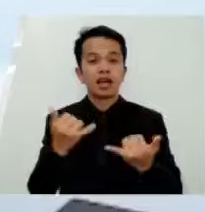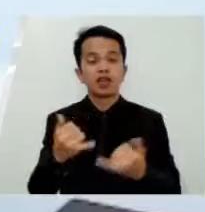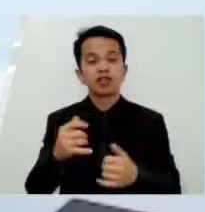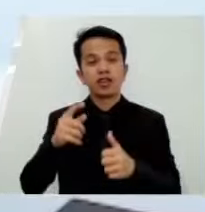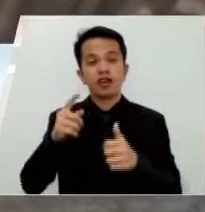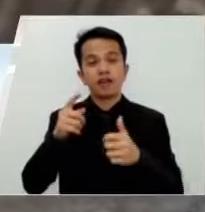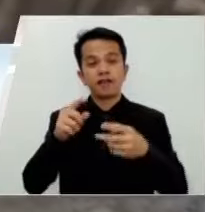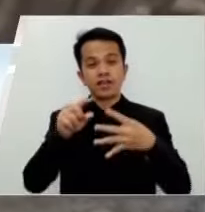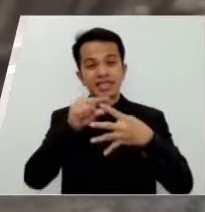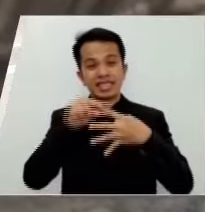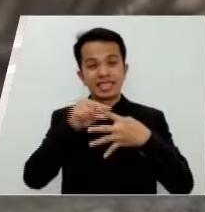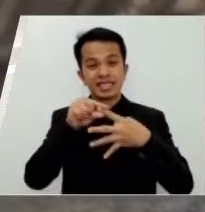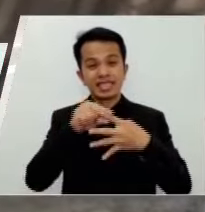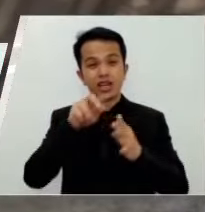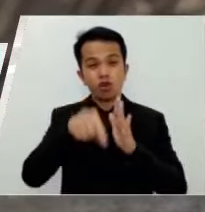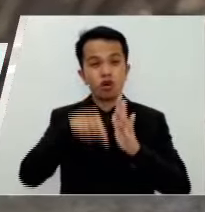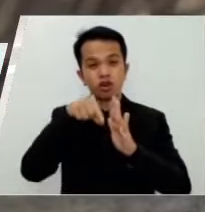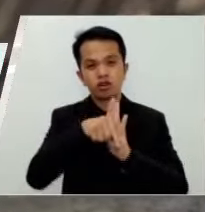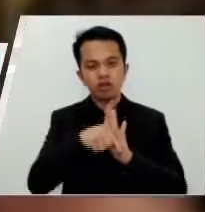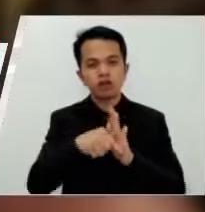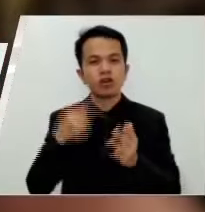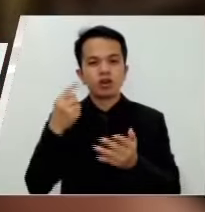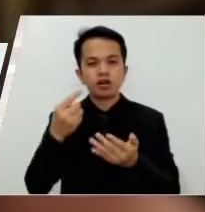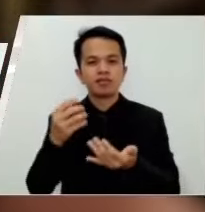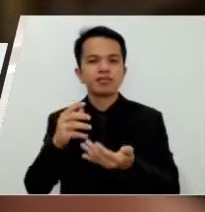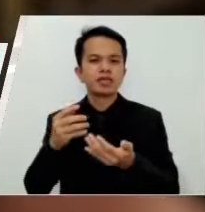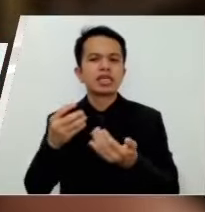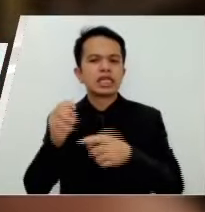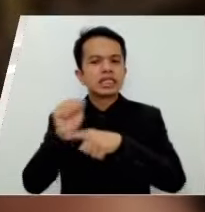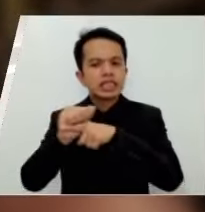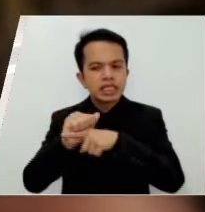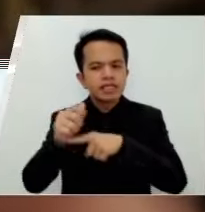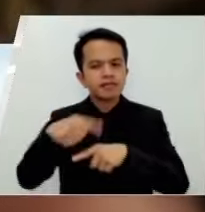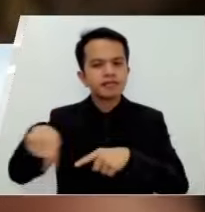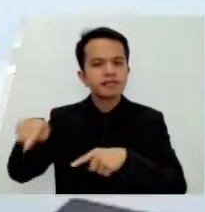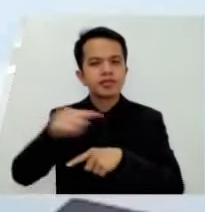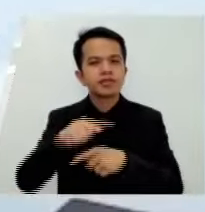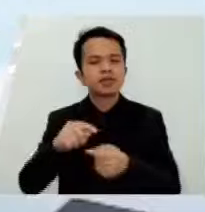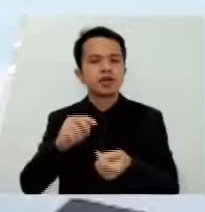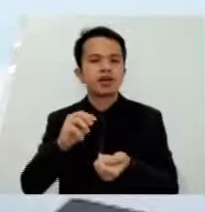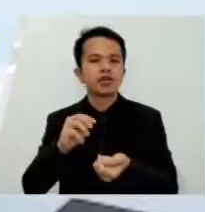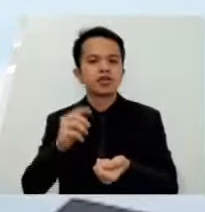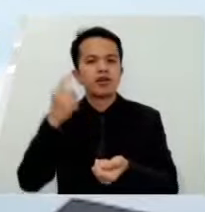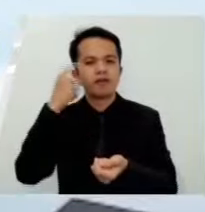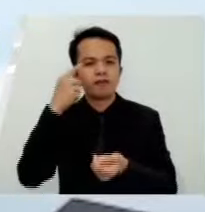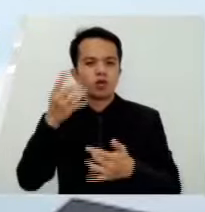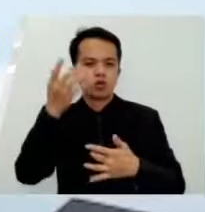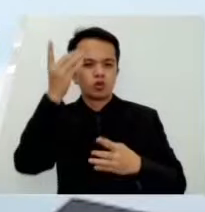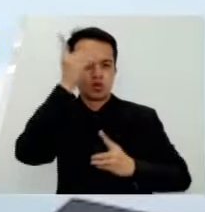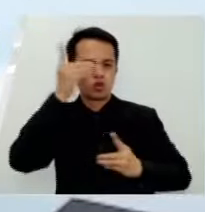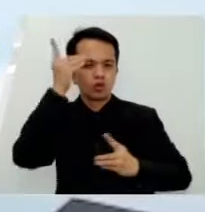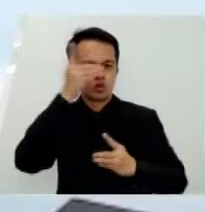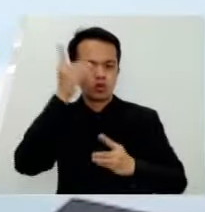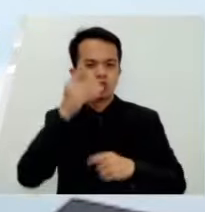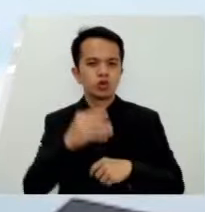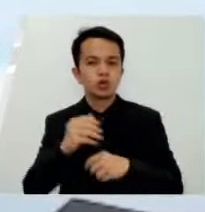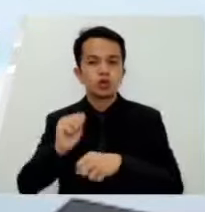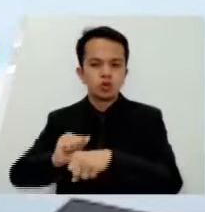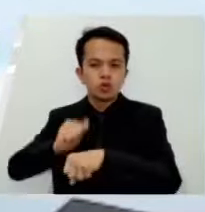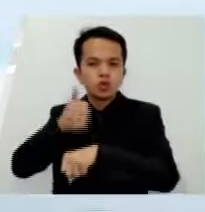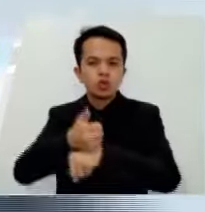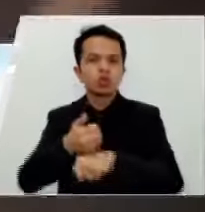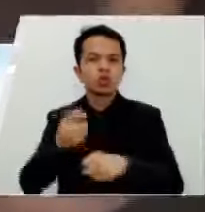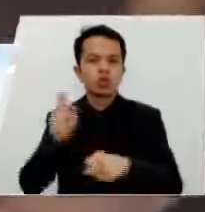na po ng gamot. Ipinatraining natin lahat ng jail nurses sa summer-related diseases. Pag i-ensure na meron tayong